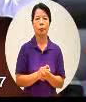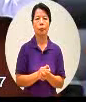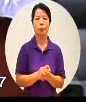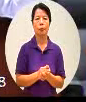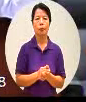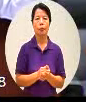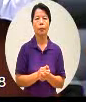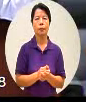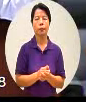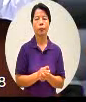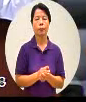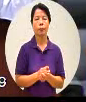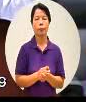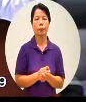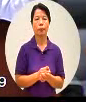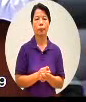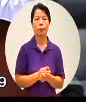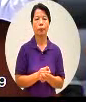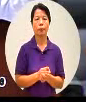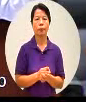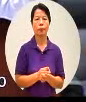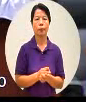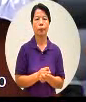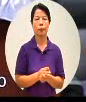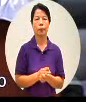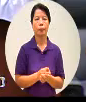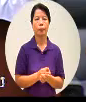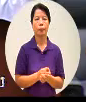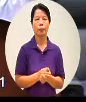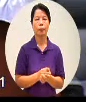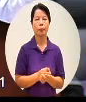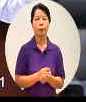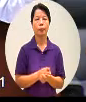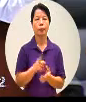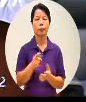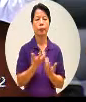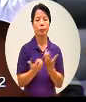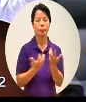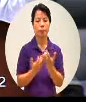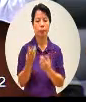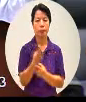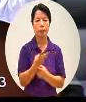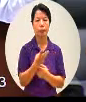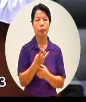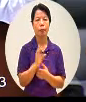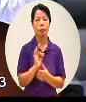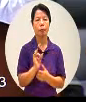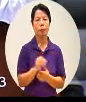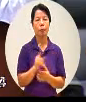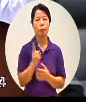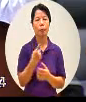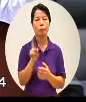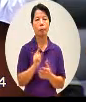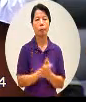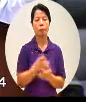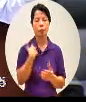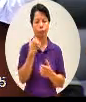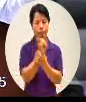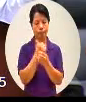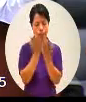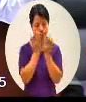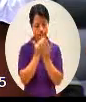来，拍谁？他所谓分三个部分的，讲我算我读册较好的